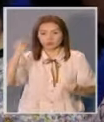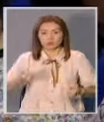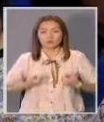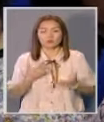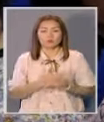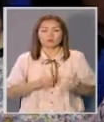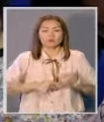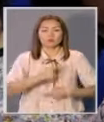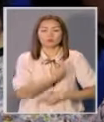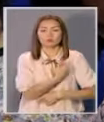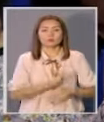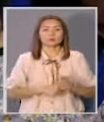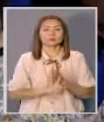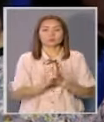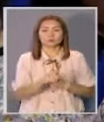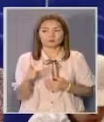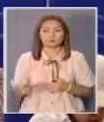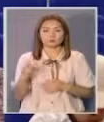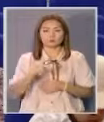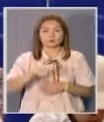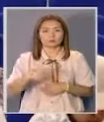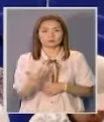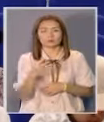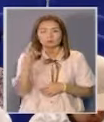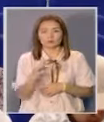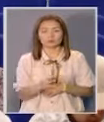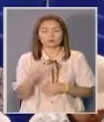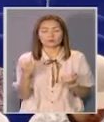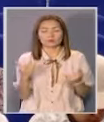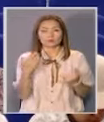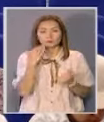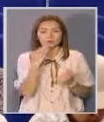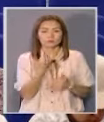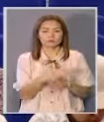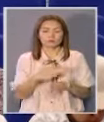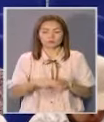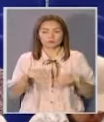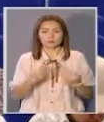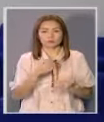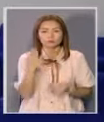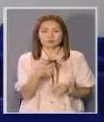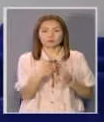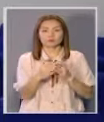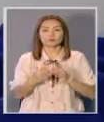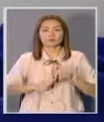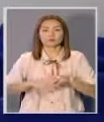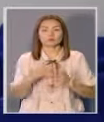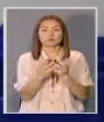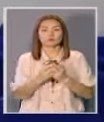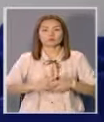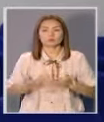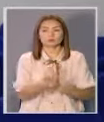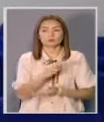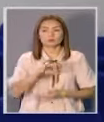бар. Кәсіп бастаймын деген бизнес өкілдеріне 2,5%-лық көрсеткішпен жеңілдетілген несие беріледі. Сонымен қатар ауыл шаруашылық техникасын